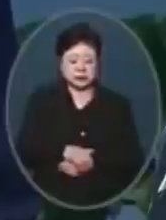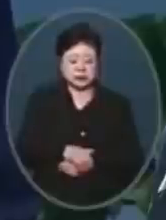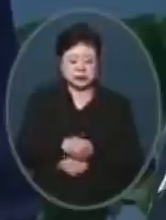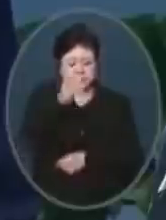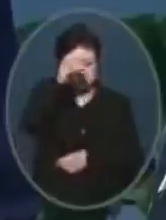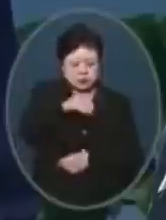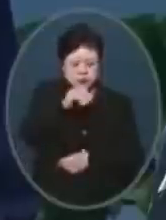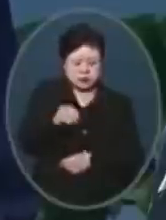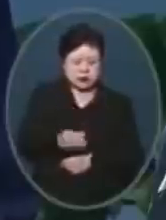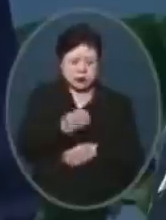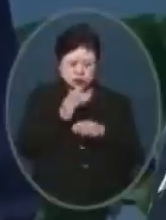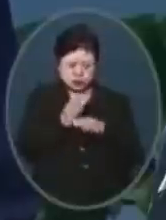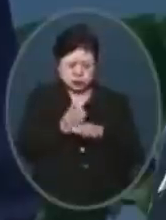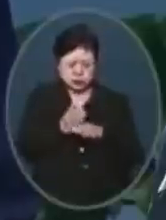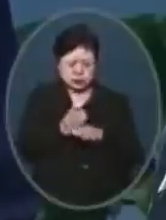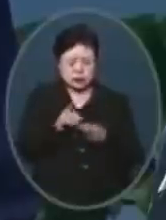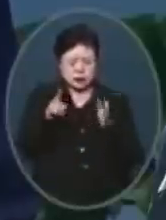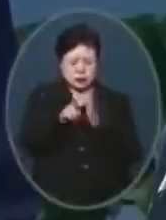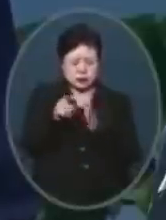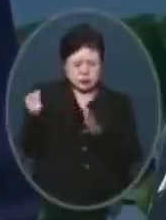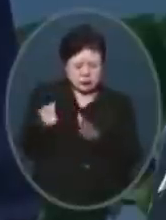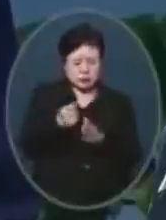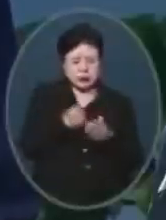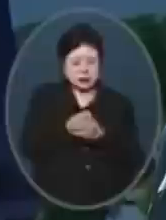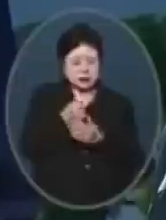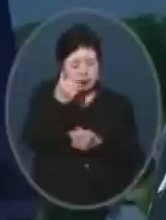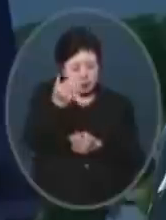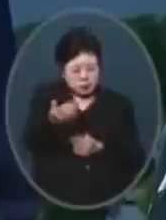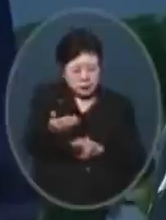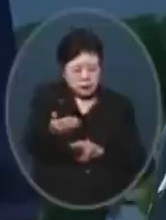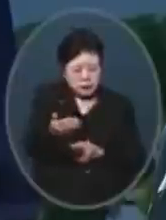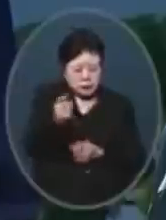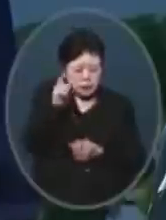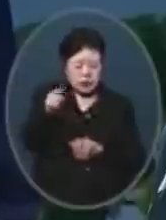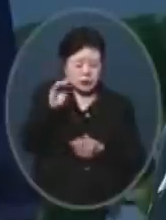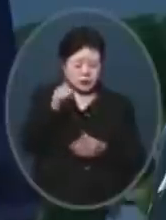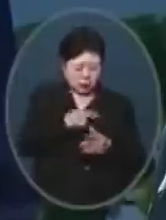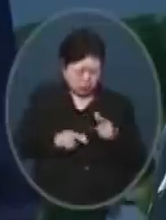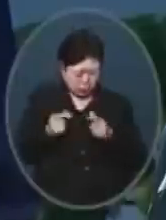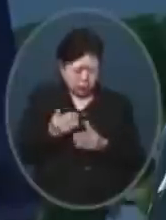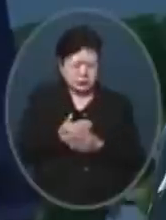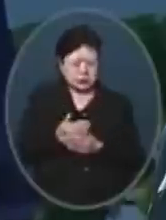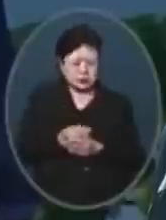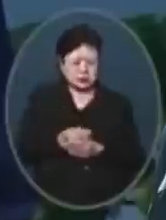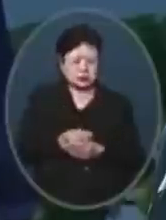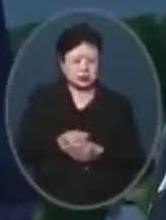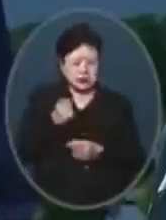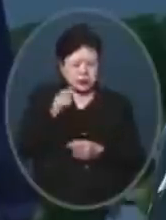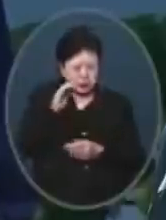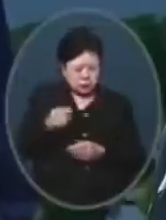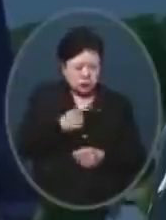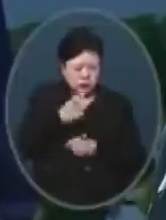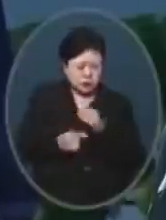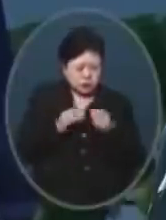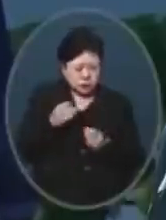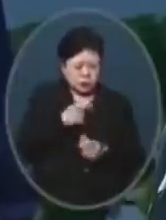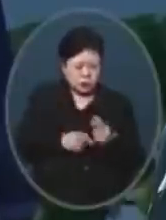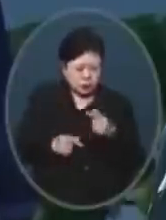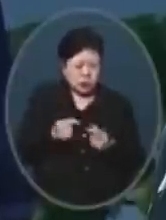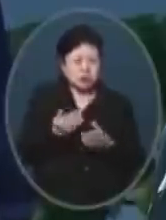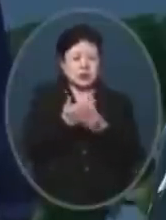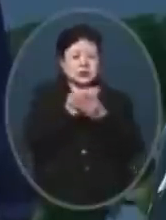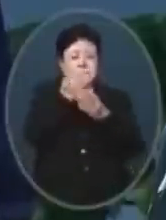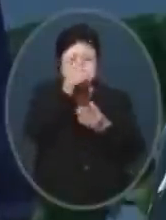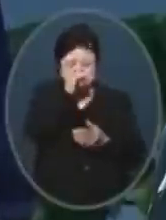십자가 중심의 신앙을 가지고 있기 때문에 여러분 내일은 오늘보다 다음은 금은달보다 명년은 금년보다 달라지는